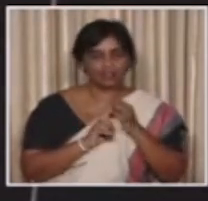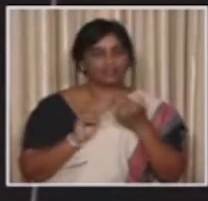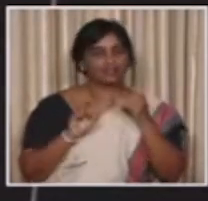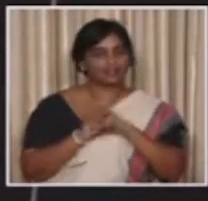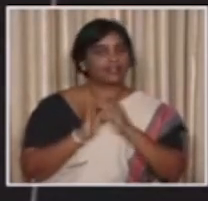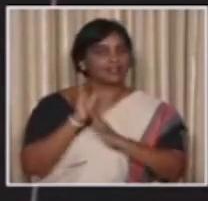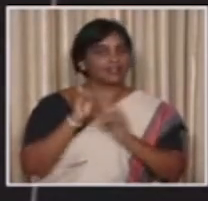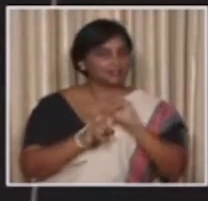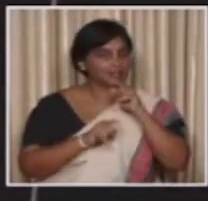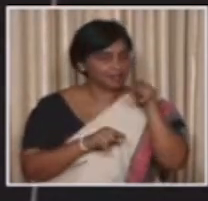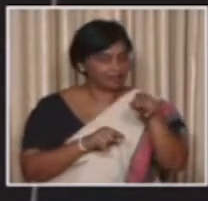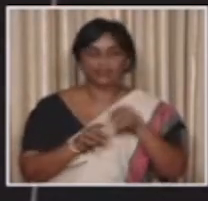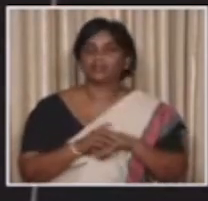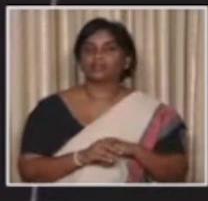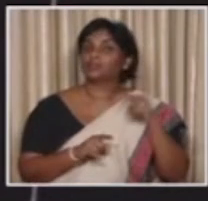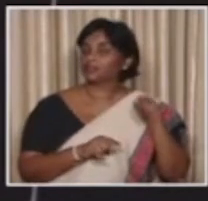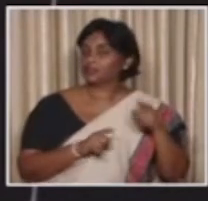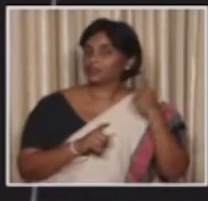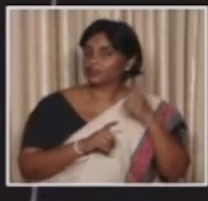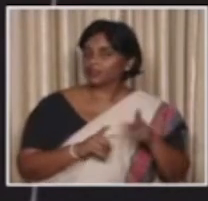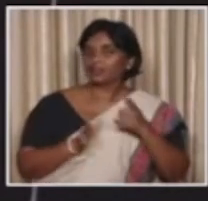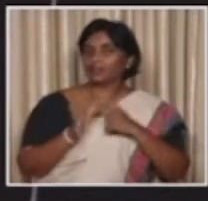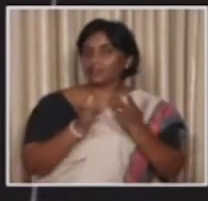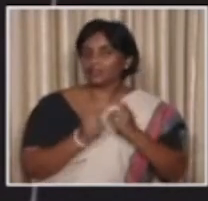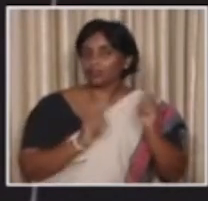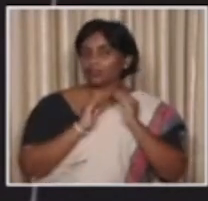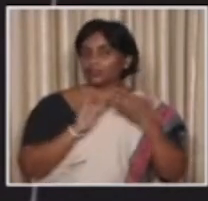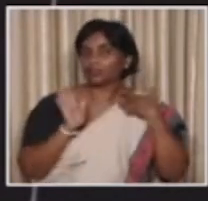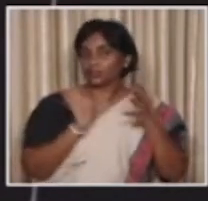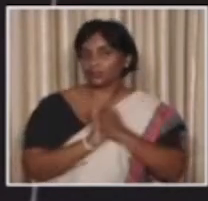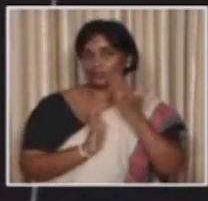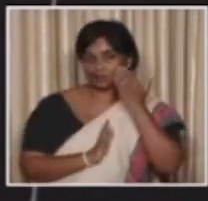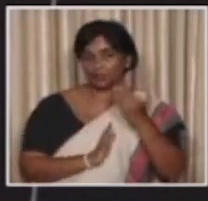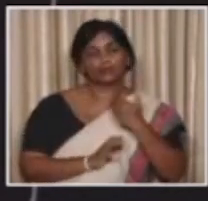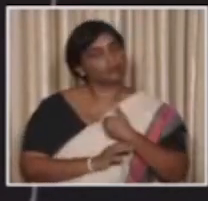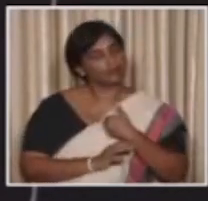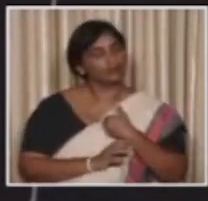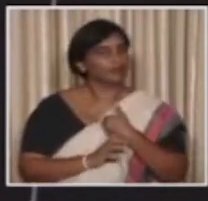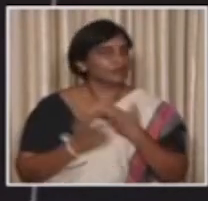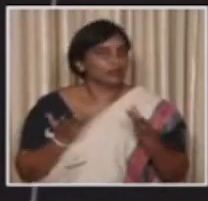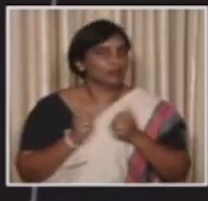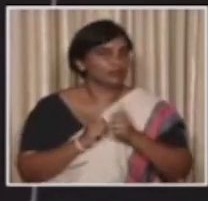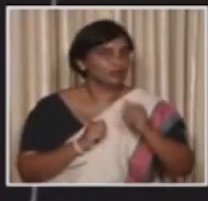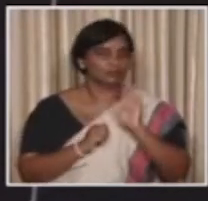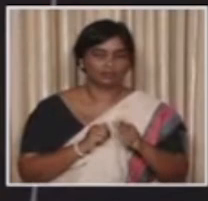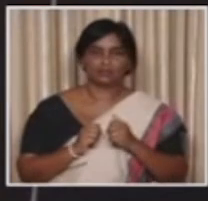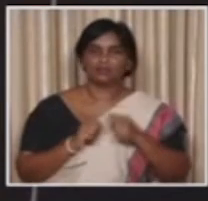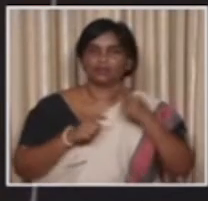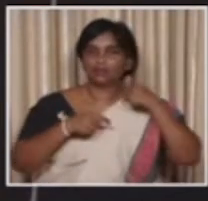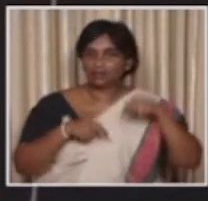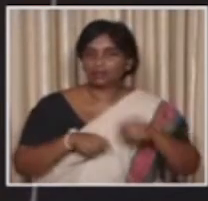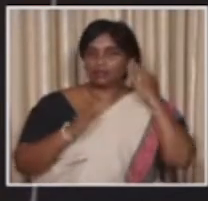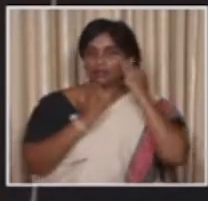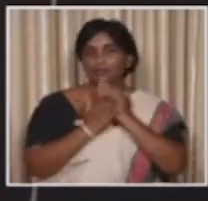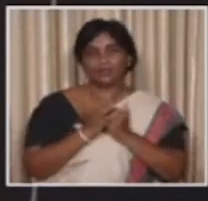අපේ මන්ත්‍රීතුමත් හිටියා. ඉතින් නිසා ඒ විගණන කාර්යාලයත් එක්ක බලනකොට අපි මොකද්ද කරන්න කියලා හිතෙනවා. ඒ නිසා මුදල්